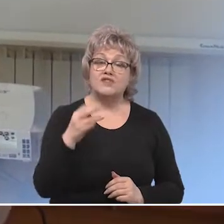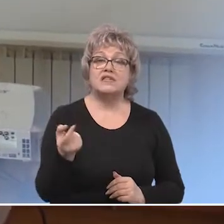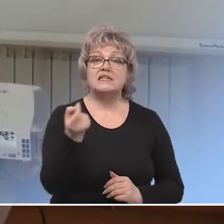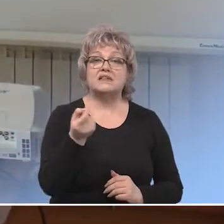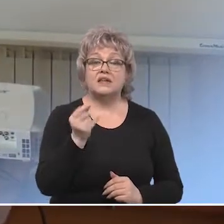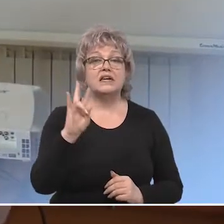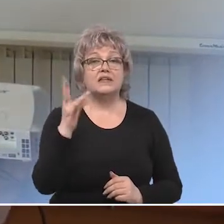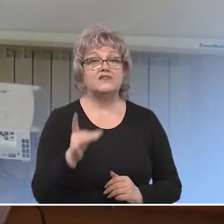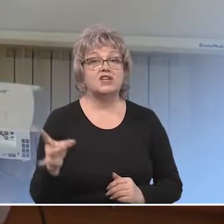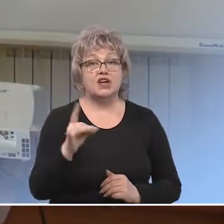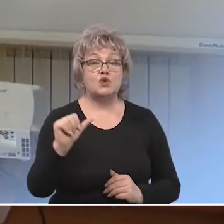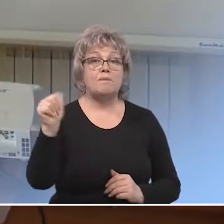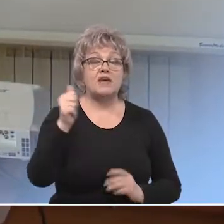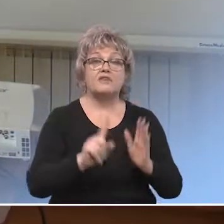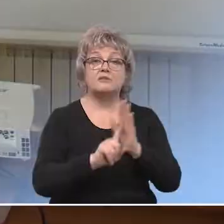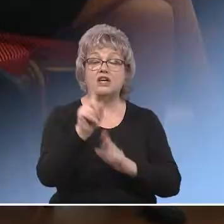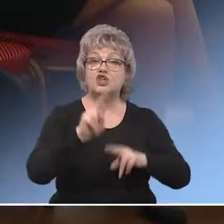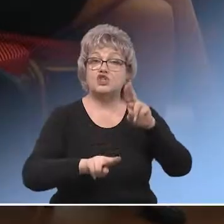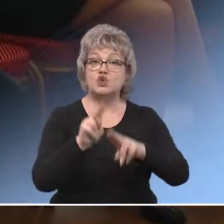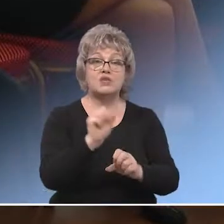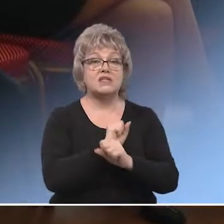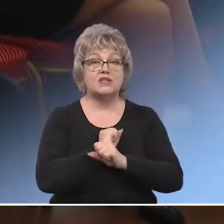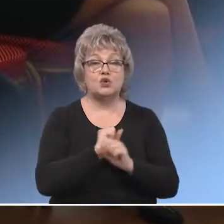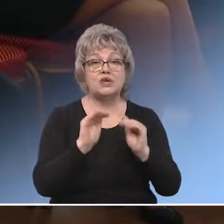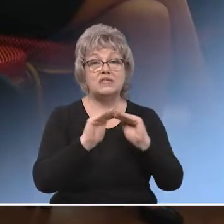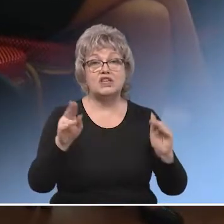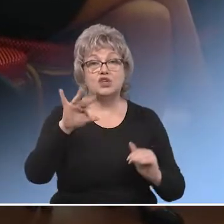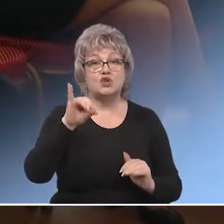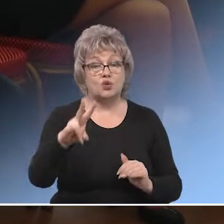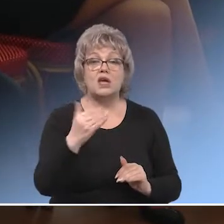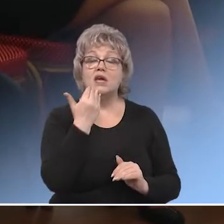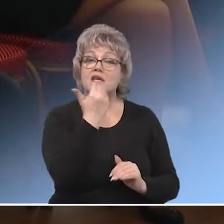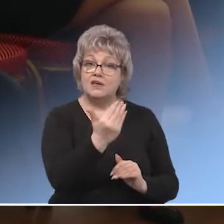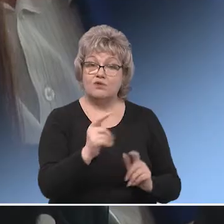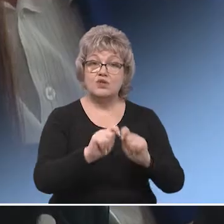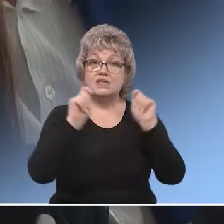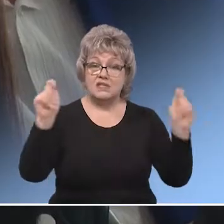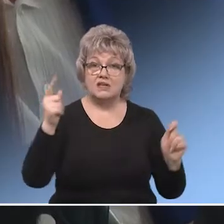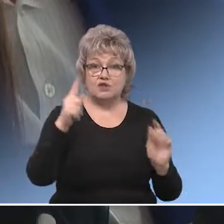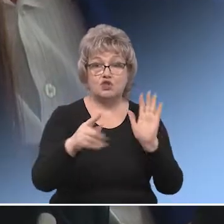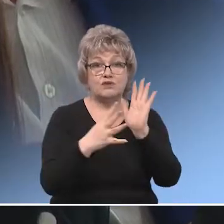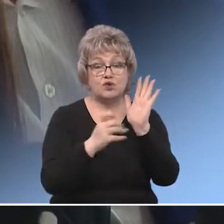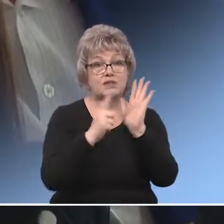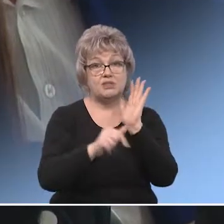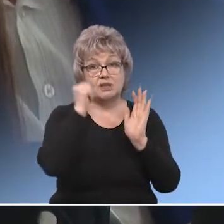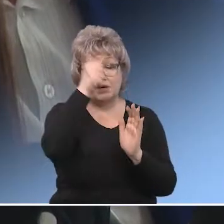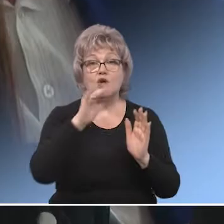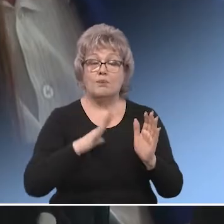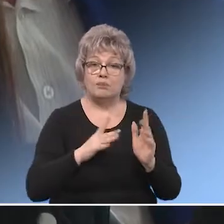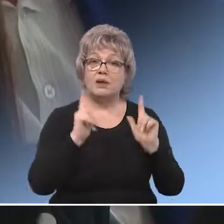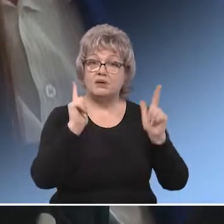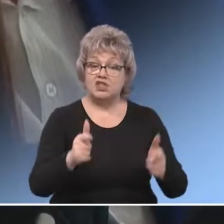Азовский, Зерноградский и Неквиновский районы первыми начали строить санаторий «Тихий Дон». Его создание в 1970 году